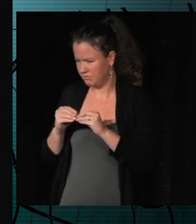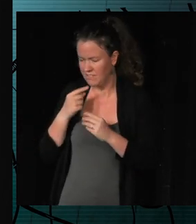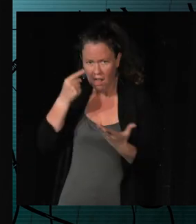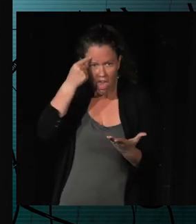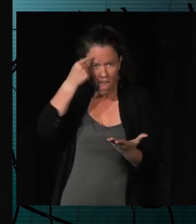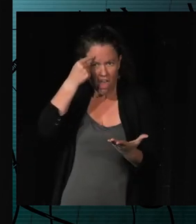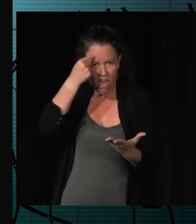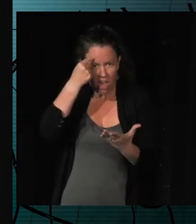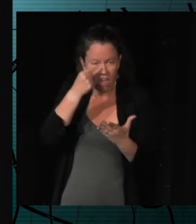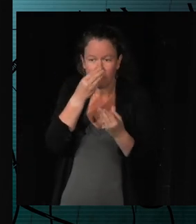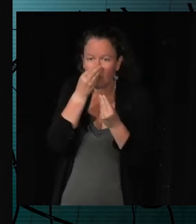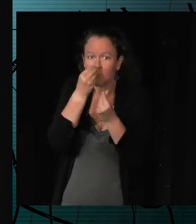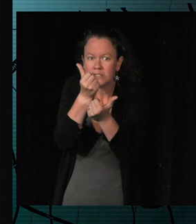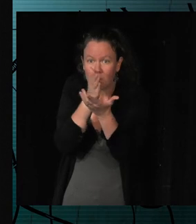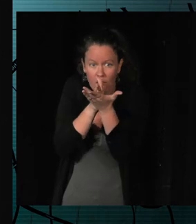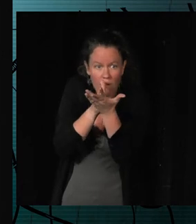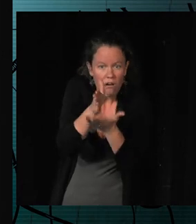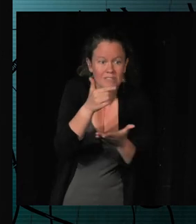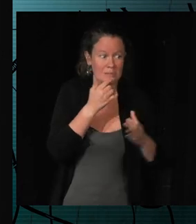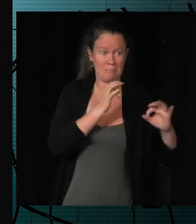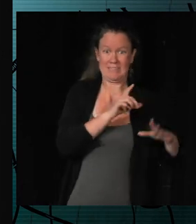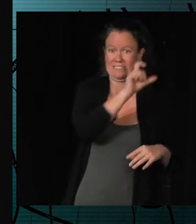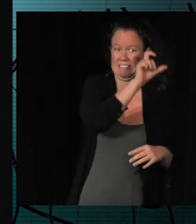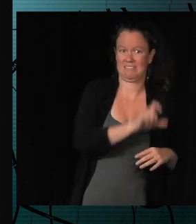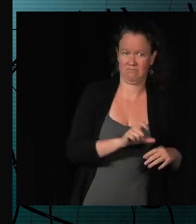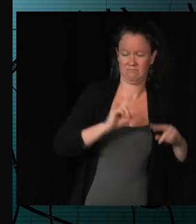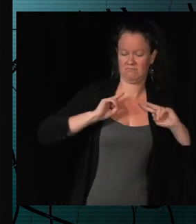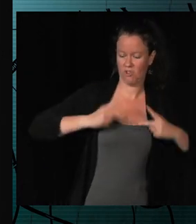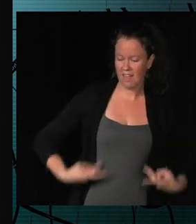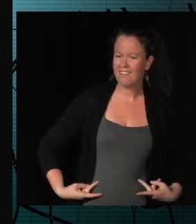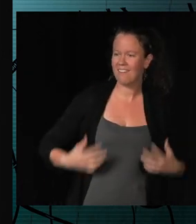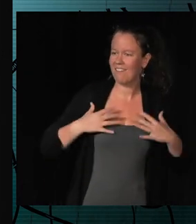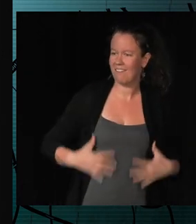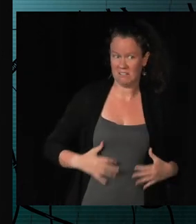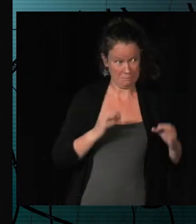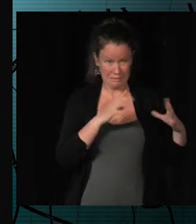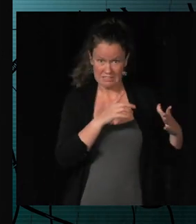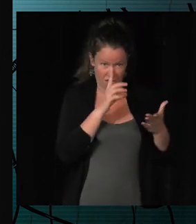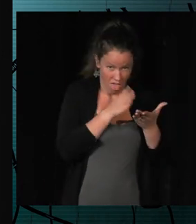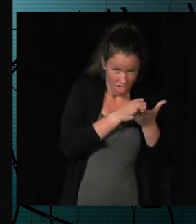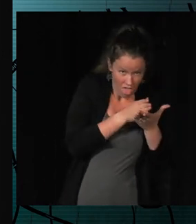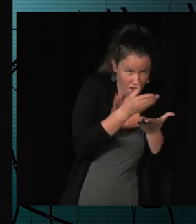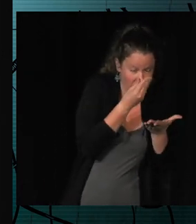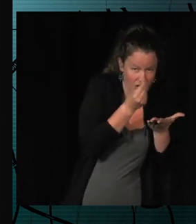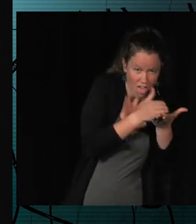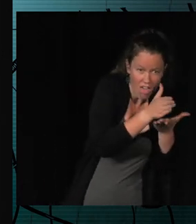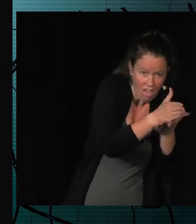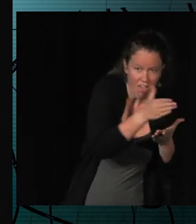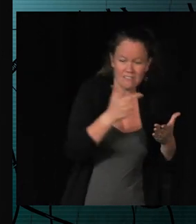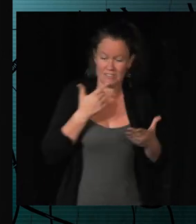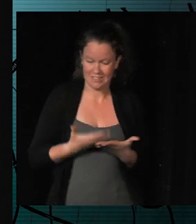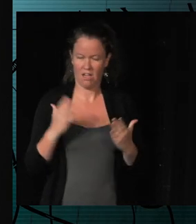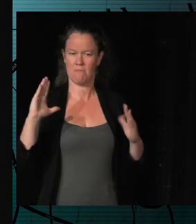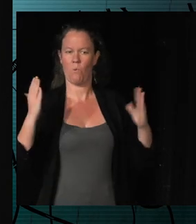suit sa foi et son intuition exactement sur la manière dont fonctionne christabella d'ailleurs elles ont un discours sur la foi ensemble qui se qui se répond pas mal juste avant la mort de